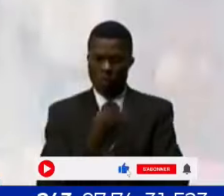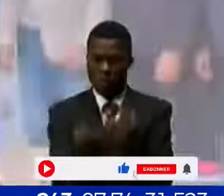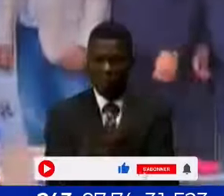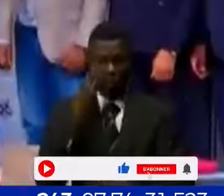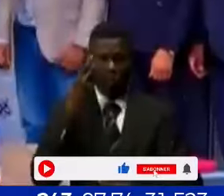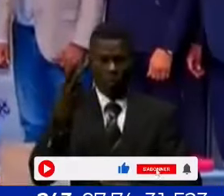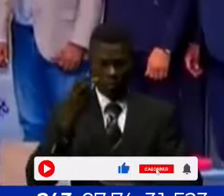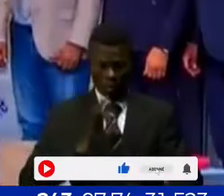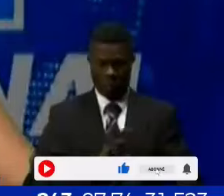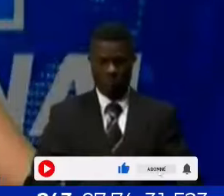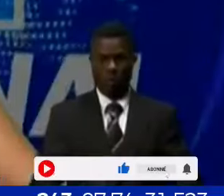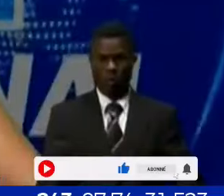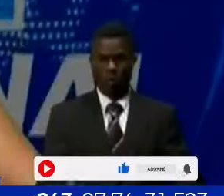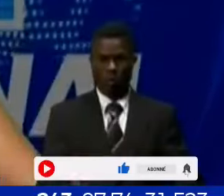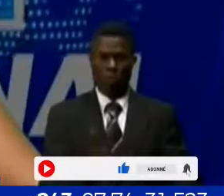Tshisekedi Tshilombo.